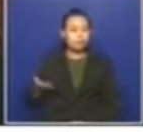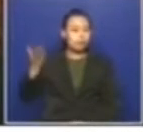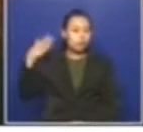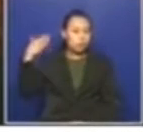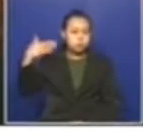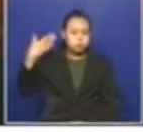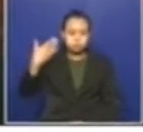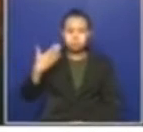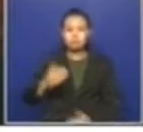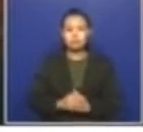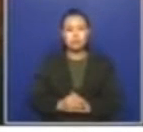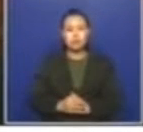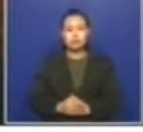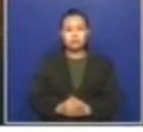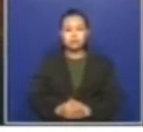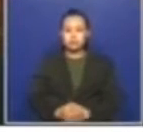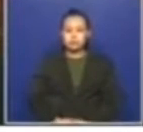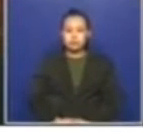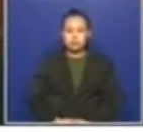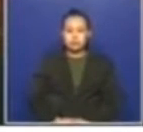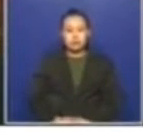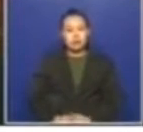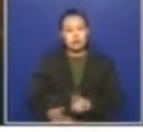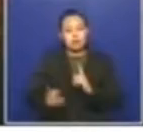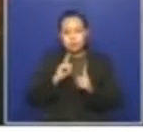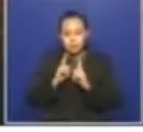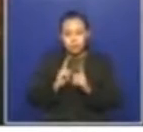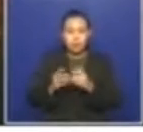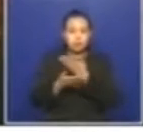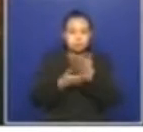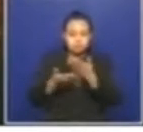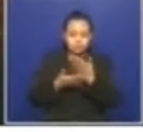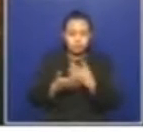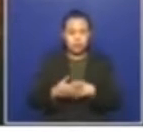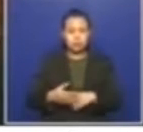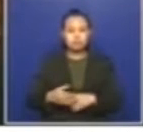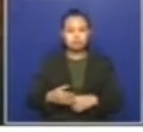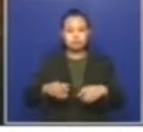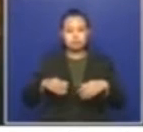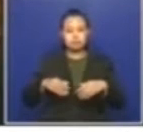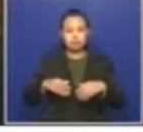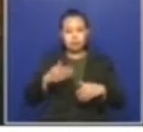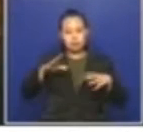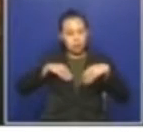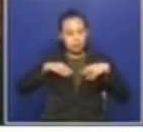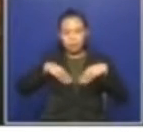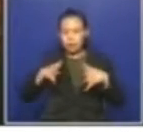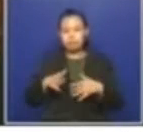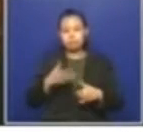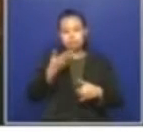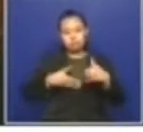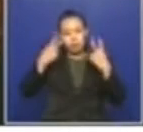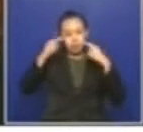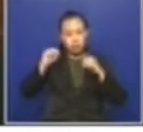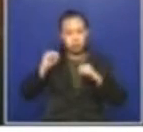ไม่ว่าจะอภิปรายไม่ไว้วางใจไม่ว่าจะเป็นการอภิปรายอะไรก็แล้วแต่และล่าสุดเมื่อ3เดือนที่แล้ว3เดือนเสร็จ